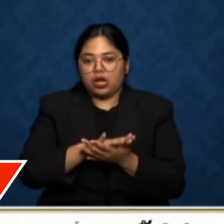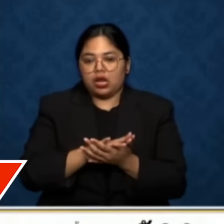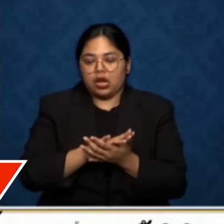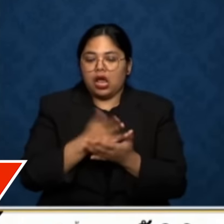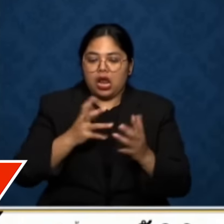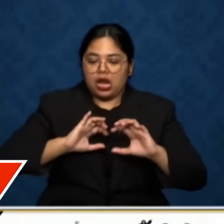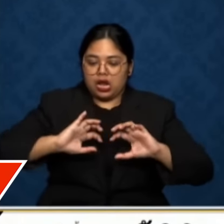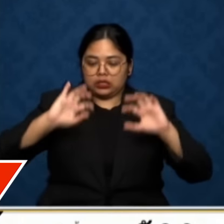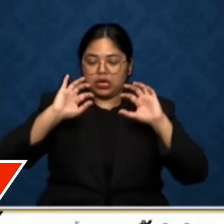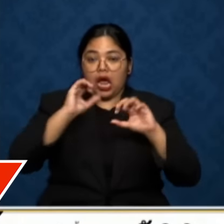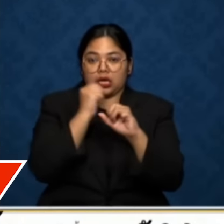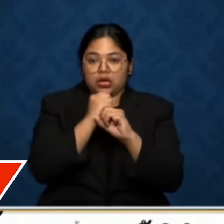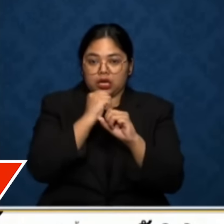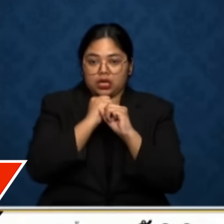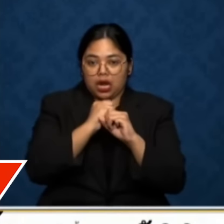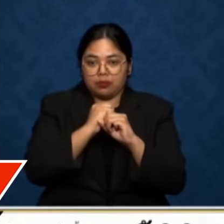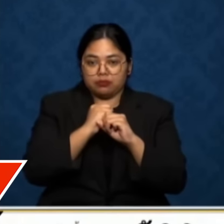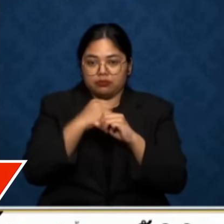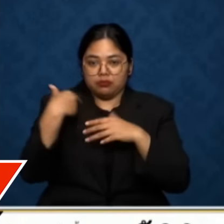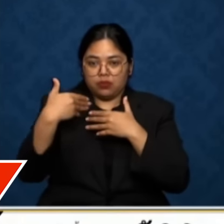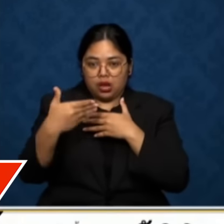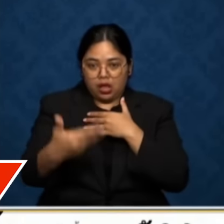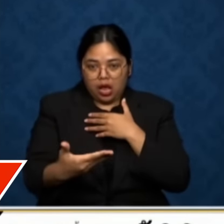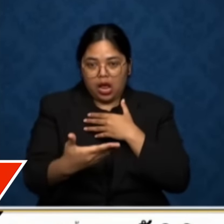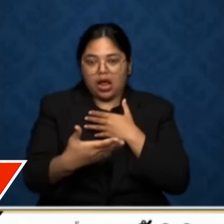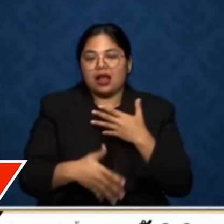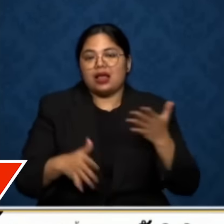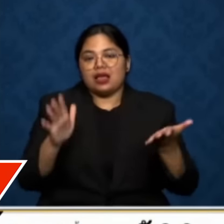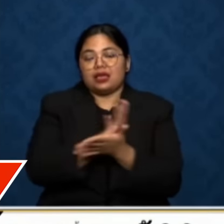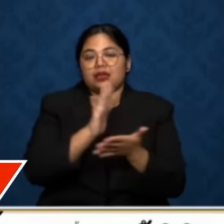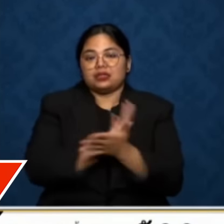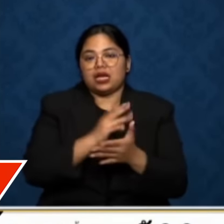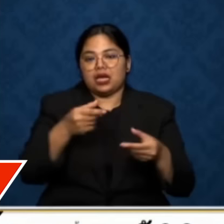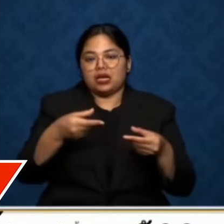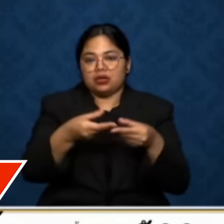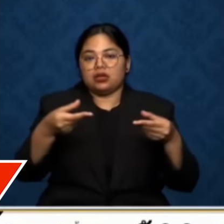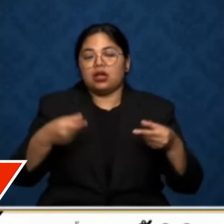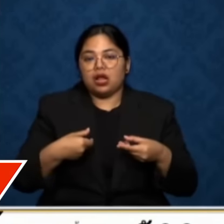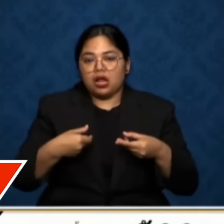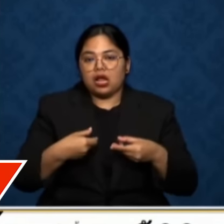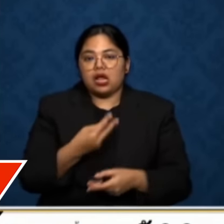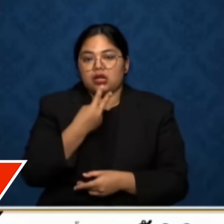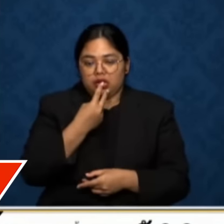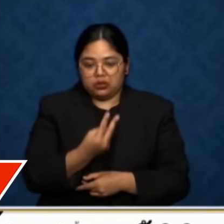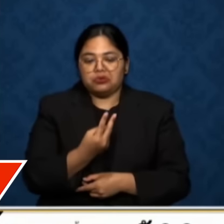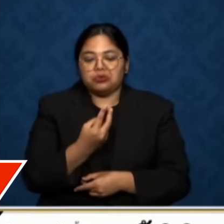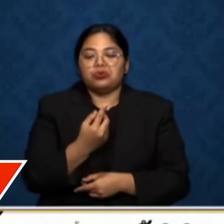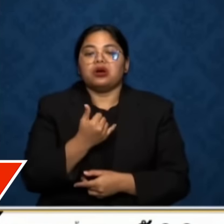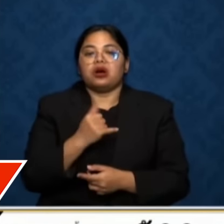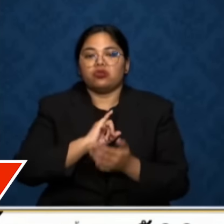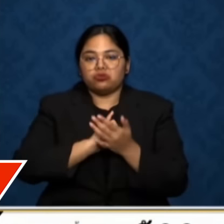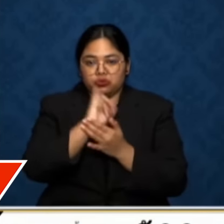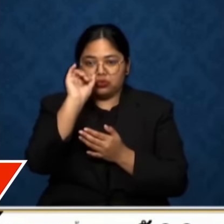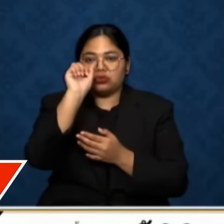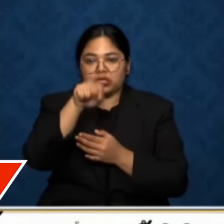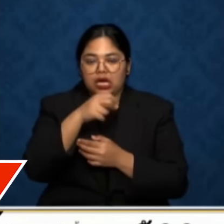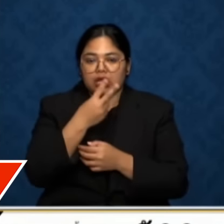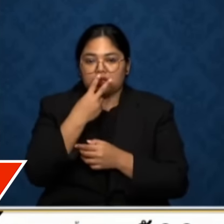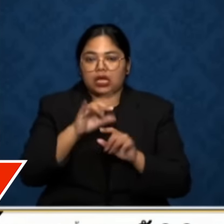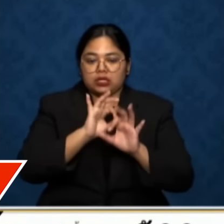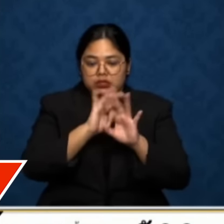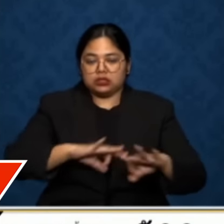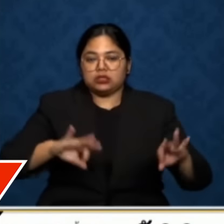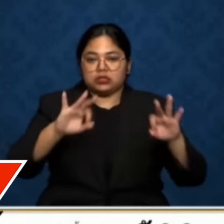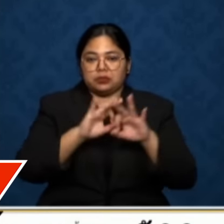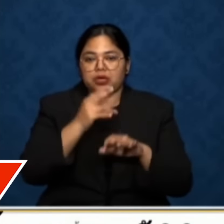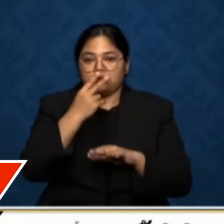ยอะแล้วเราเห็นเลยครับว่าเอกสารยังไงมันก็ถูกแล้วแต่ท่านเห็นได้ด้วยตาของตัวเองเลยว่าเล